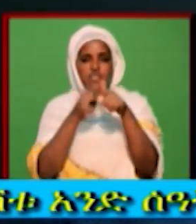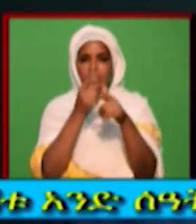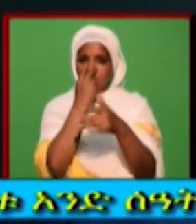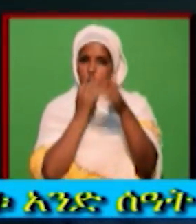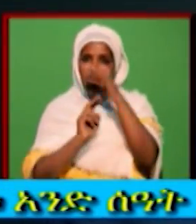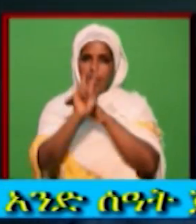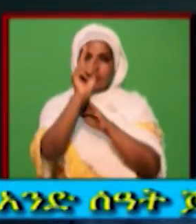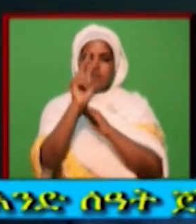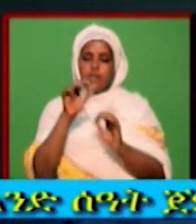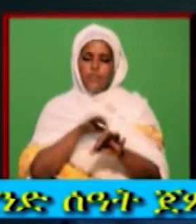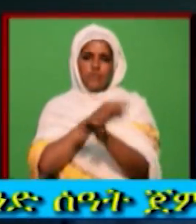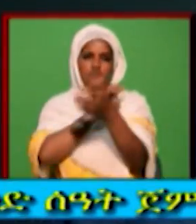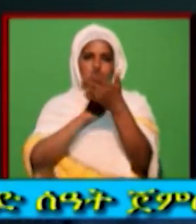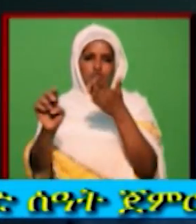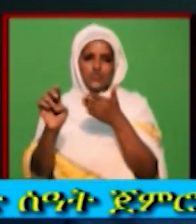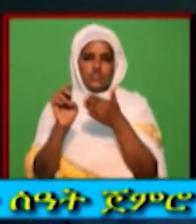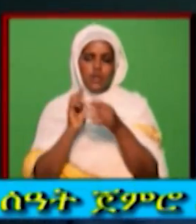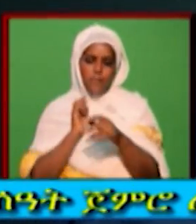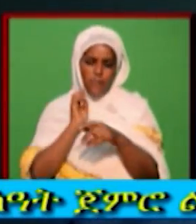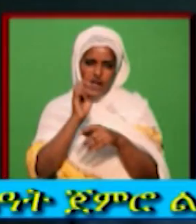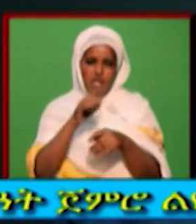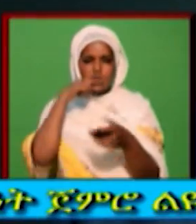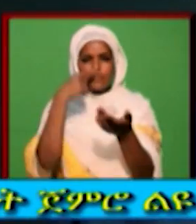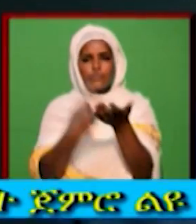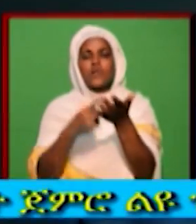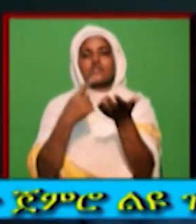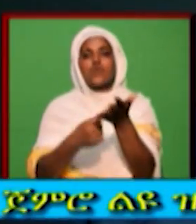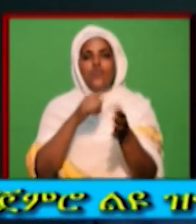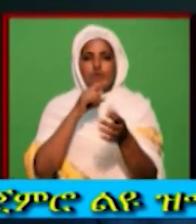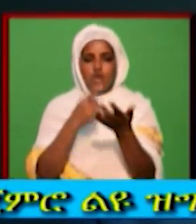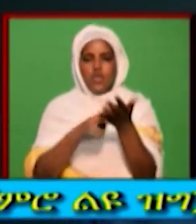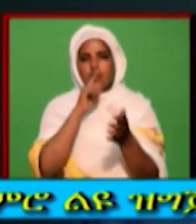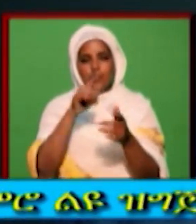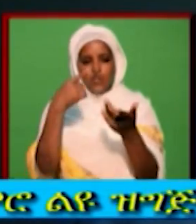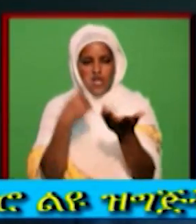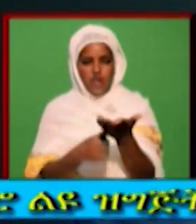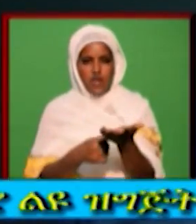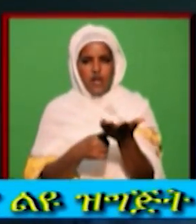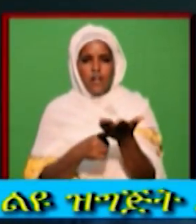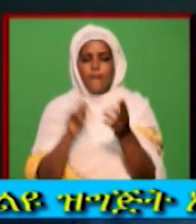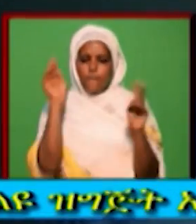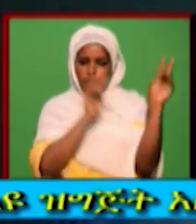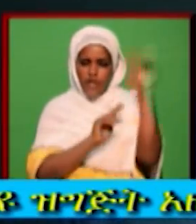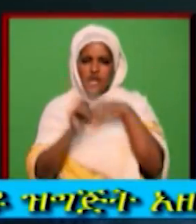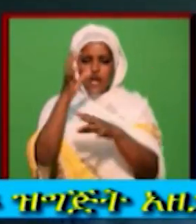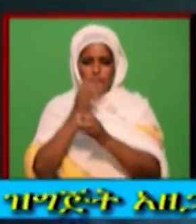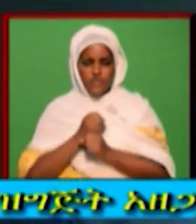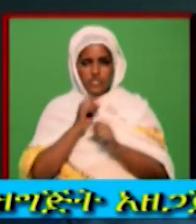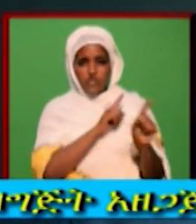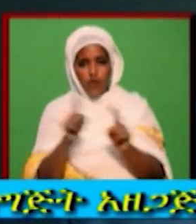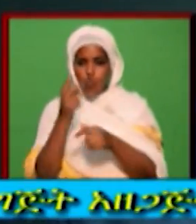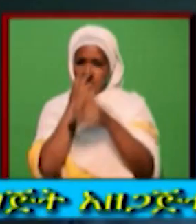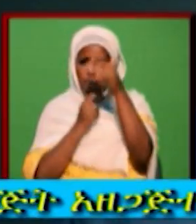ينبيات بمنفس قدس مك أنجت مرجاو إهنو نا يه مكرامس كل